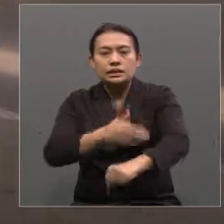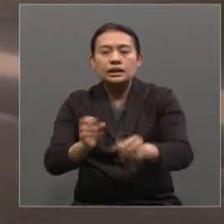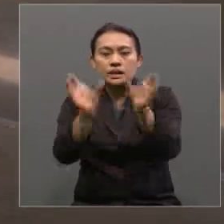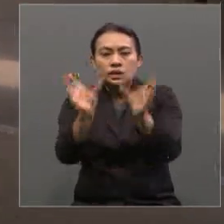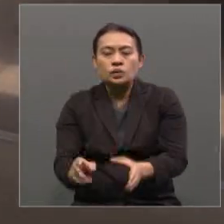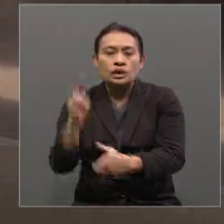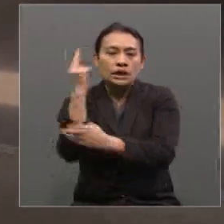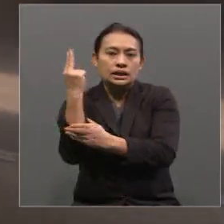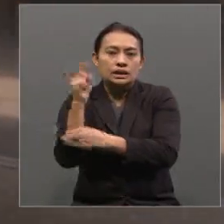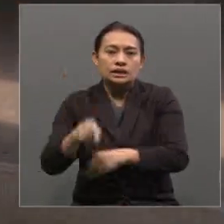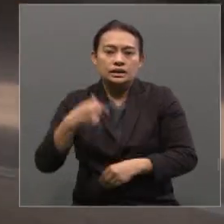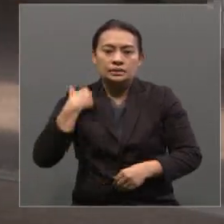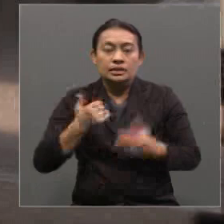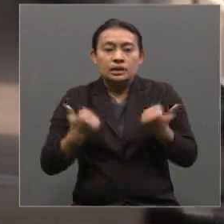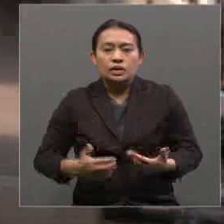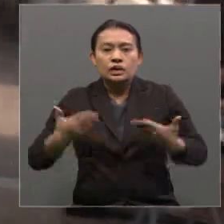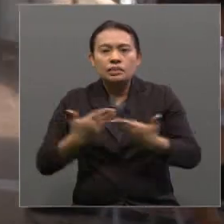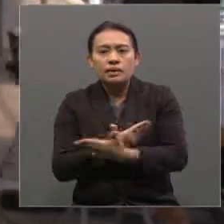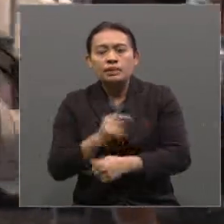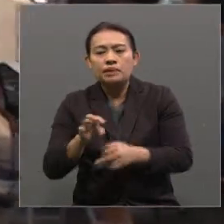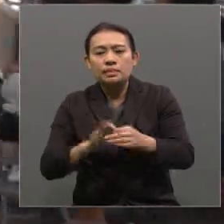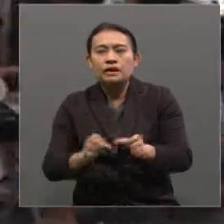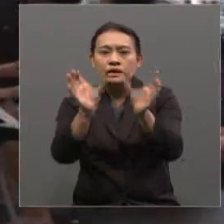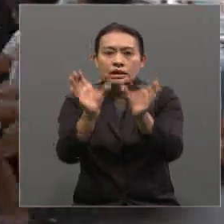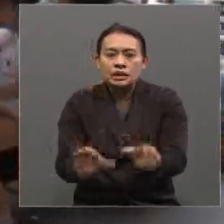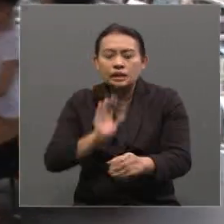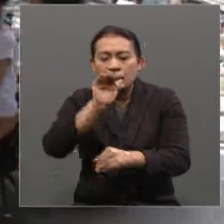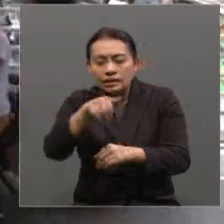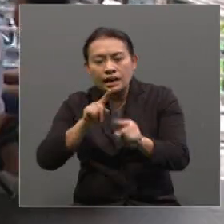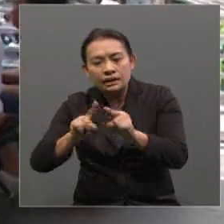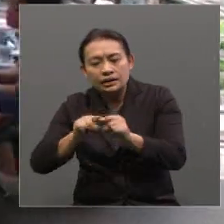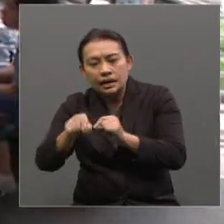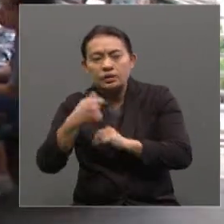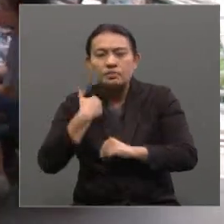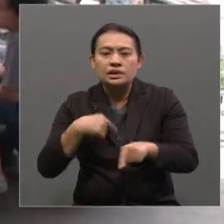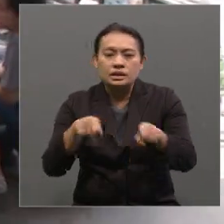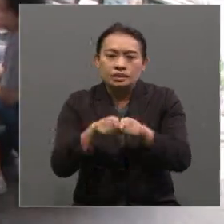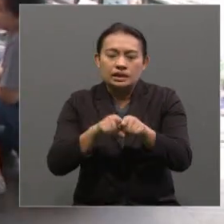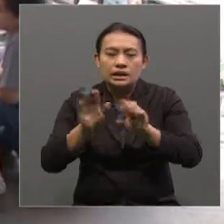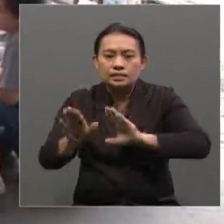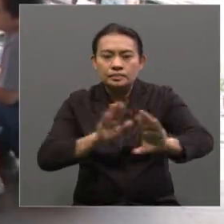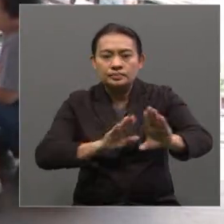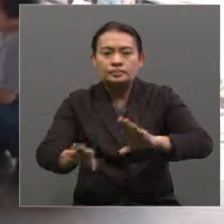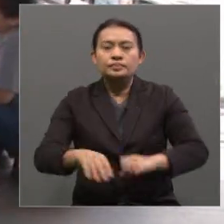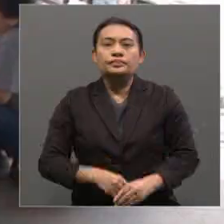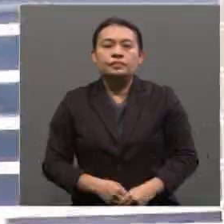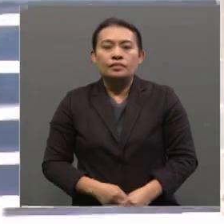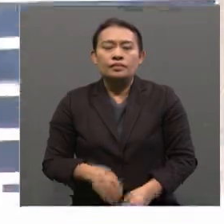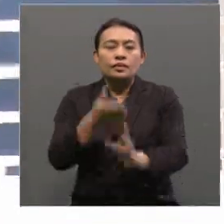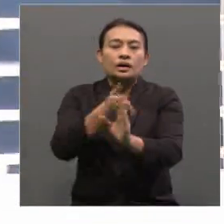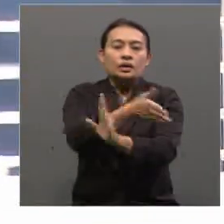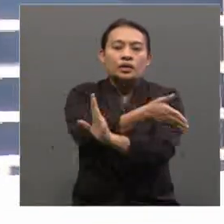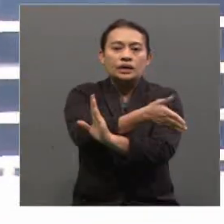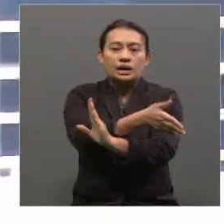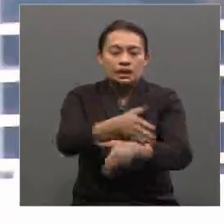นี้มันก็คลี่คลายไปเป็นกางเกงช้างบ้างอะไรบ้างเพราะนั้นจะบอกว่าคนก่อนหน้านี้นะครับประมาณรุ่น Y2K เนี่ยนะครับไม่สน